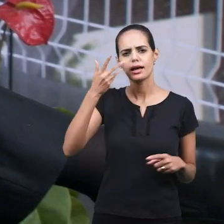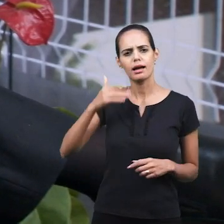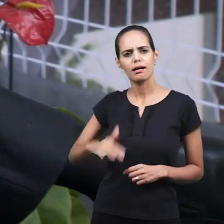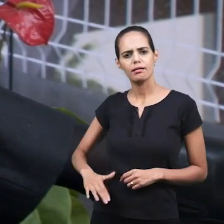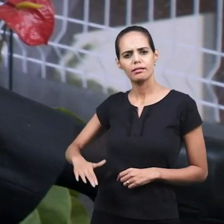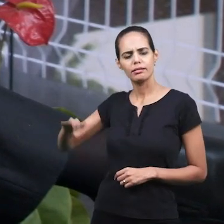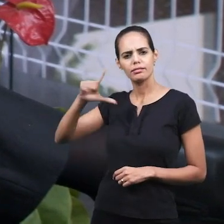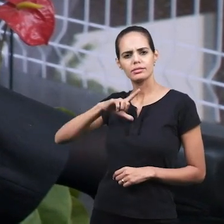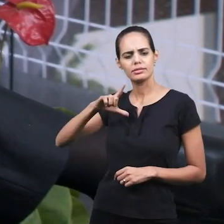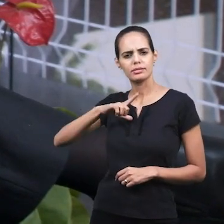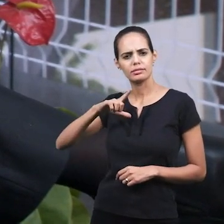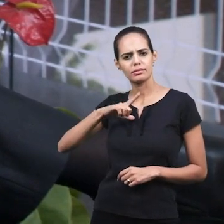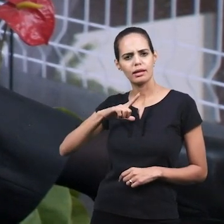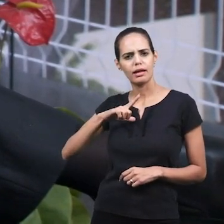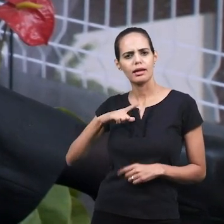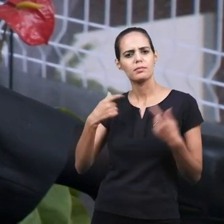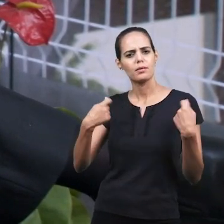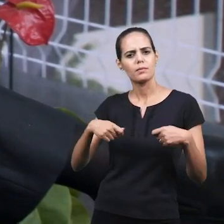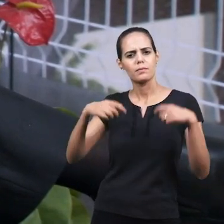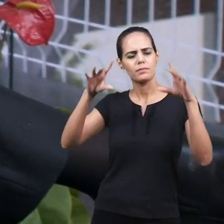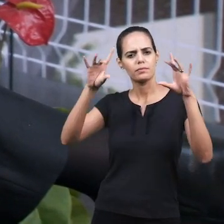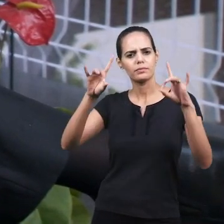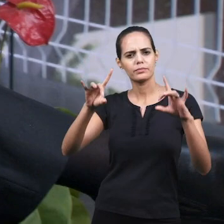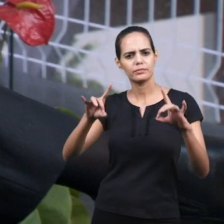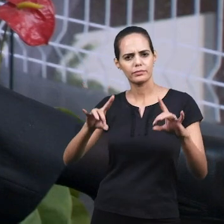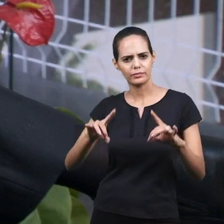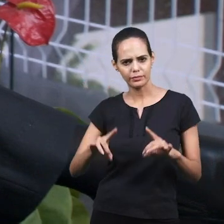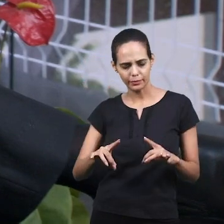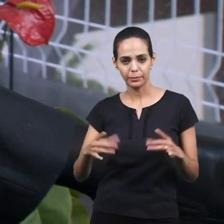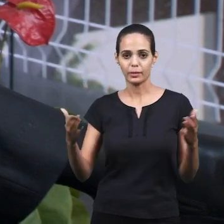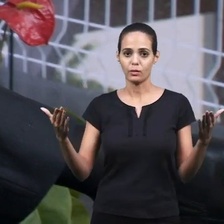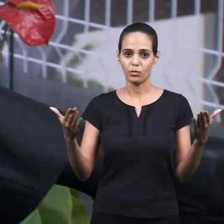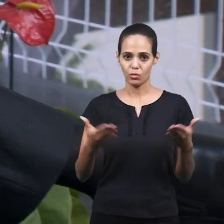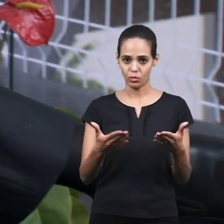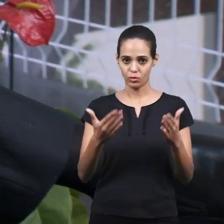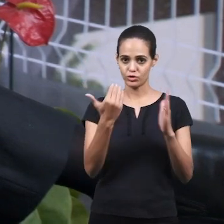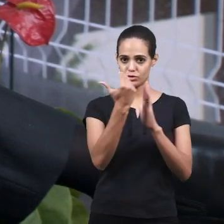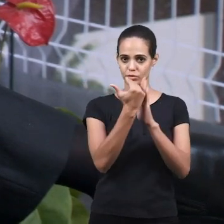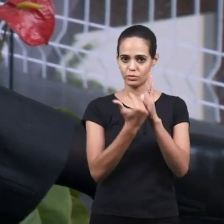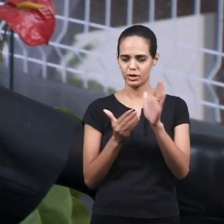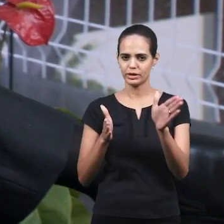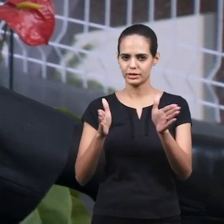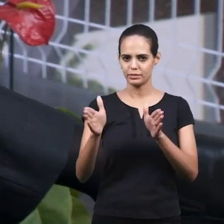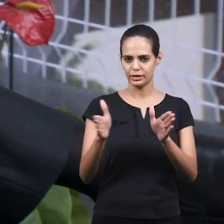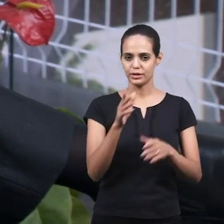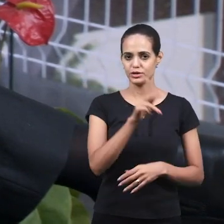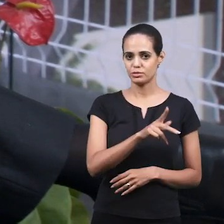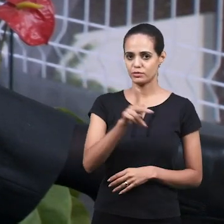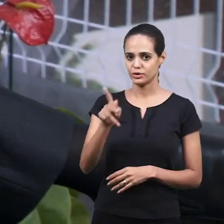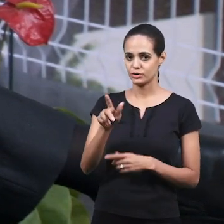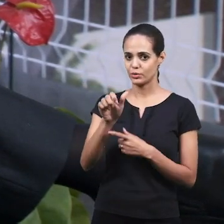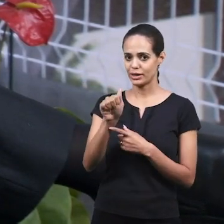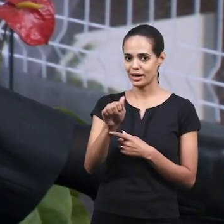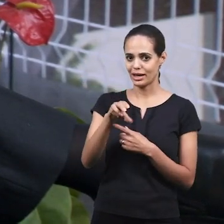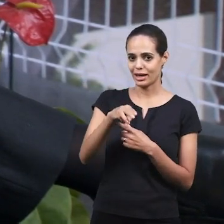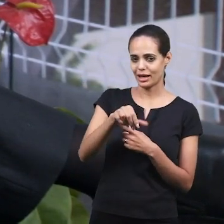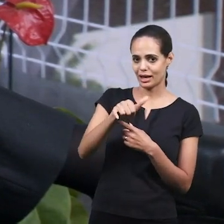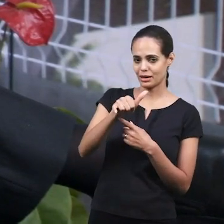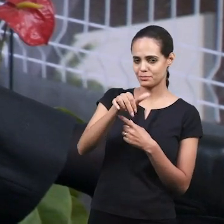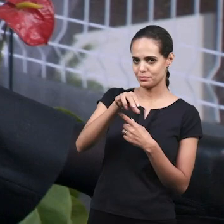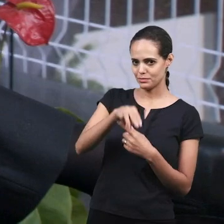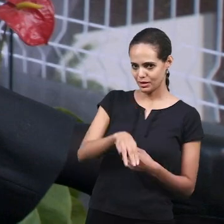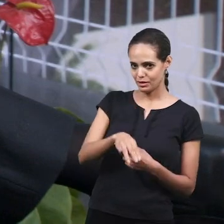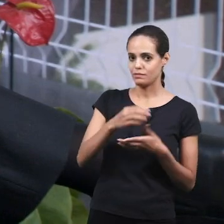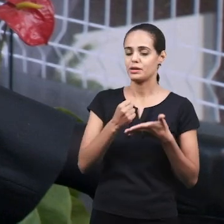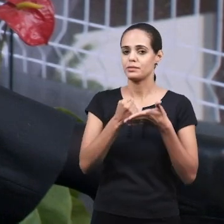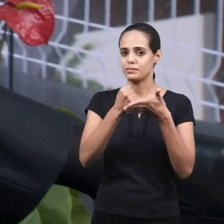besoin spécial, aujourd'hui, dans le volet accessibilité, la docteure Maria Amine va présenter un